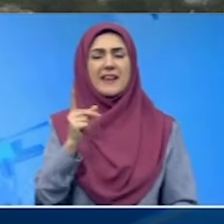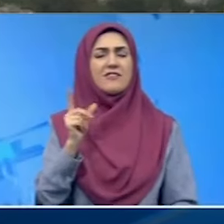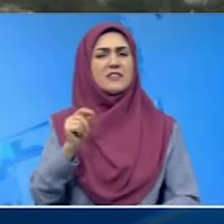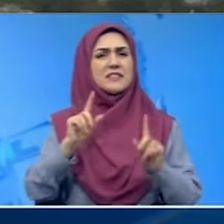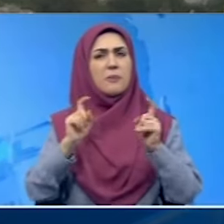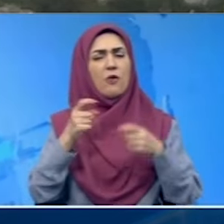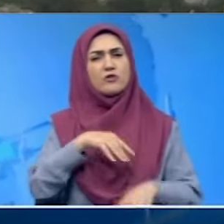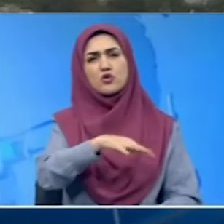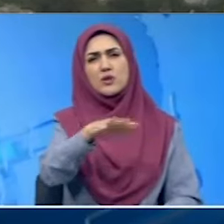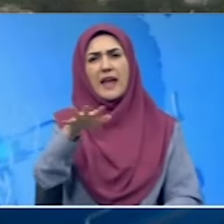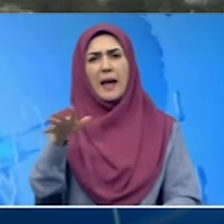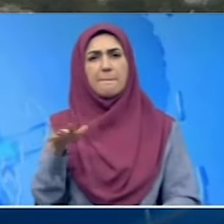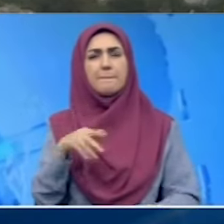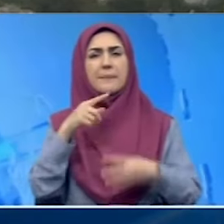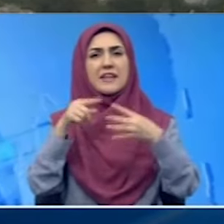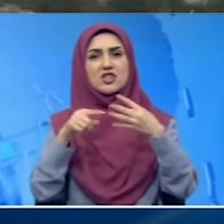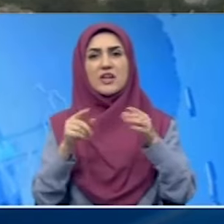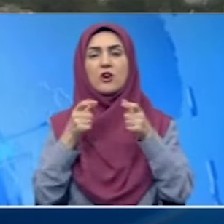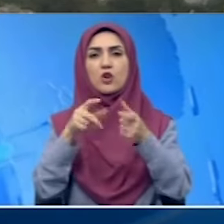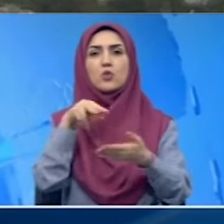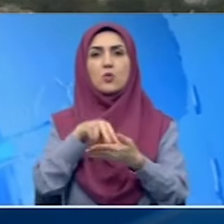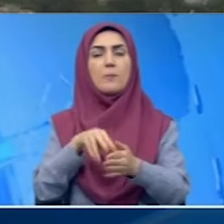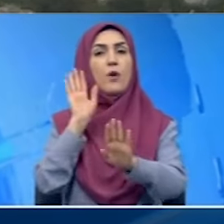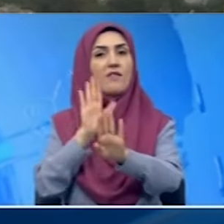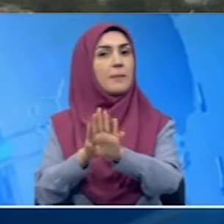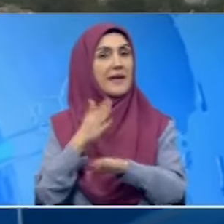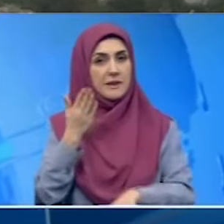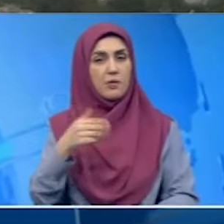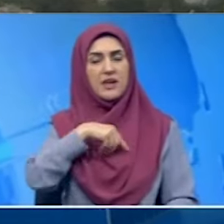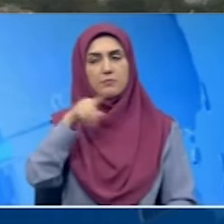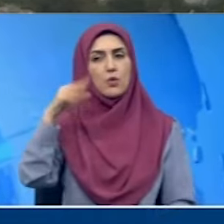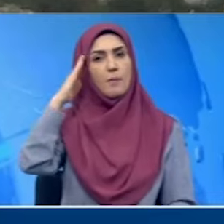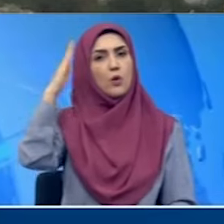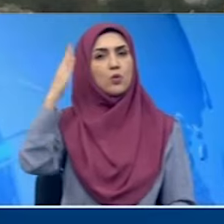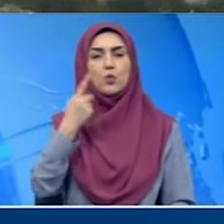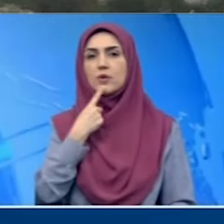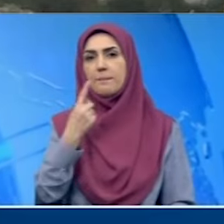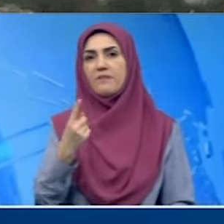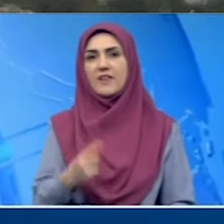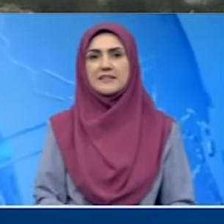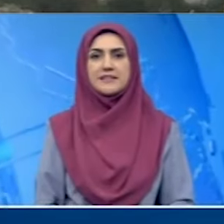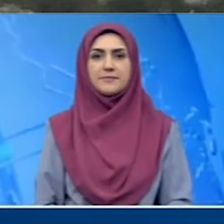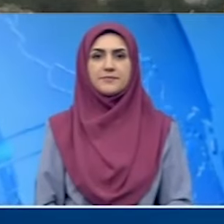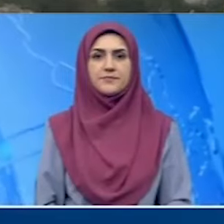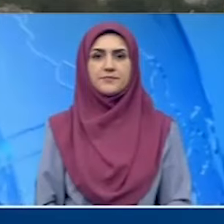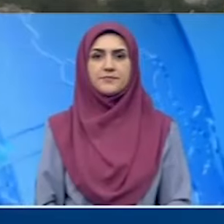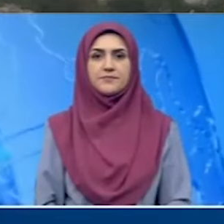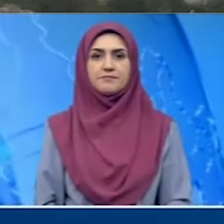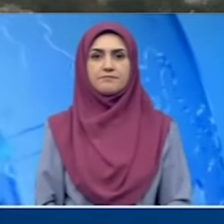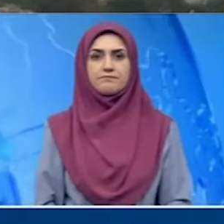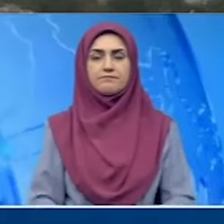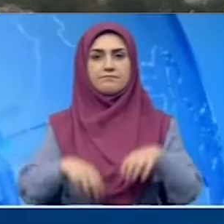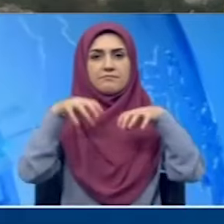شکست غیر قابل ترمیم رژیم صهیونیستی به روایت رسانه‌های صهیونیست. نشریه هارتس در سال